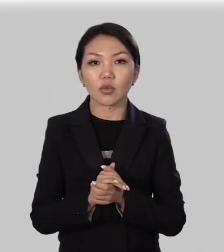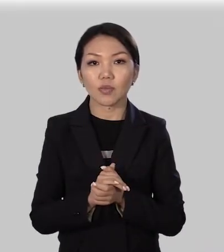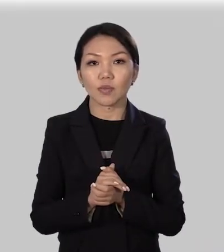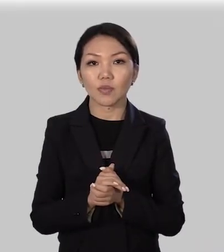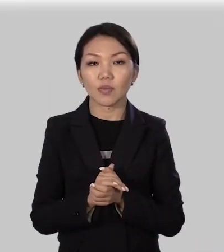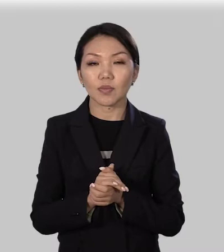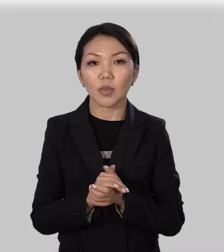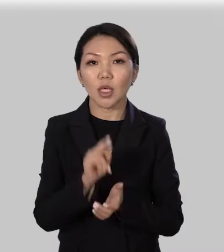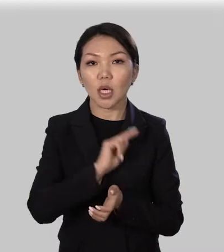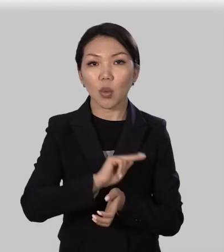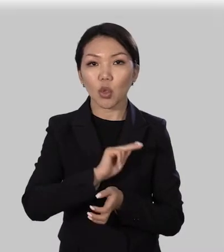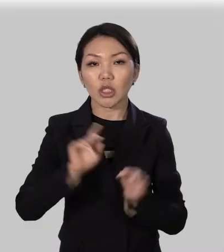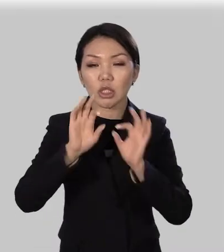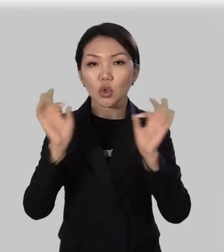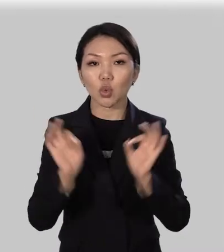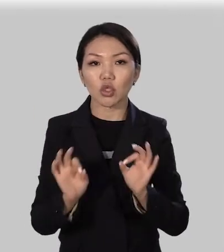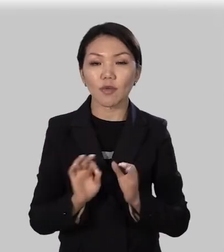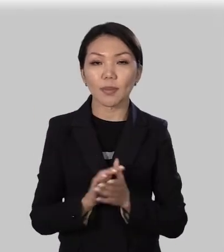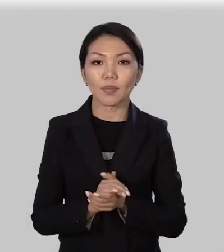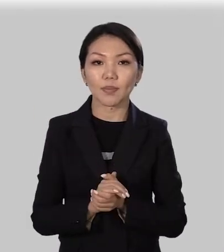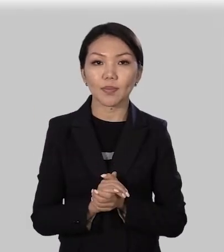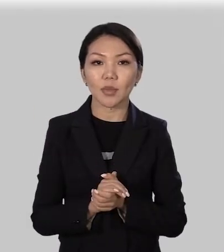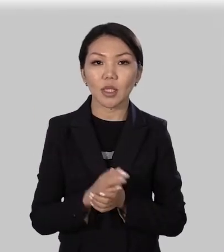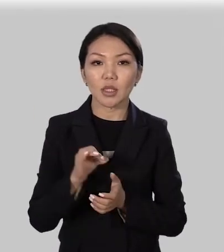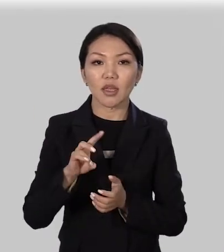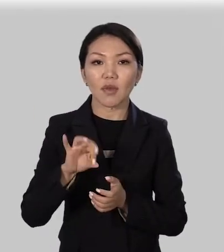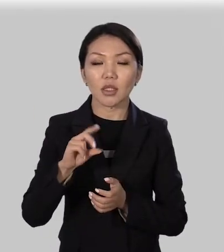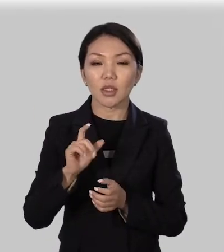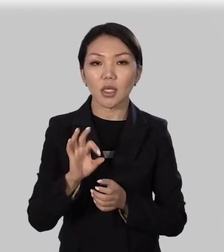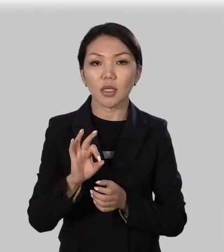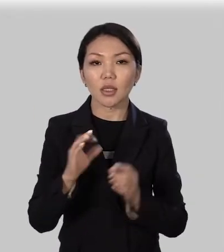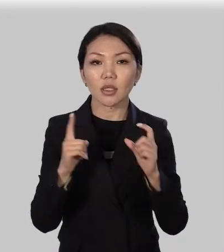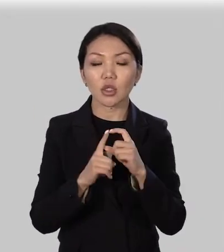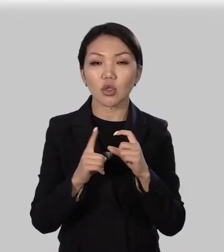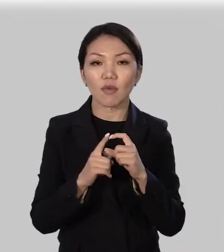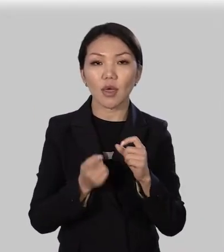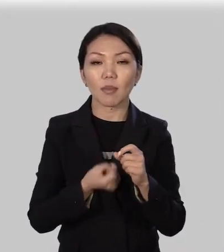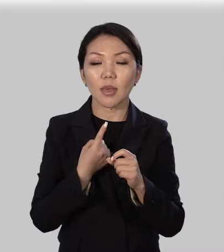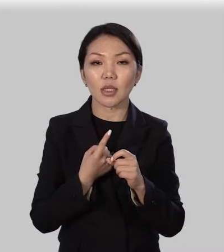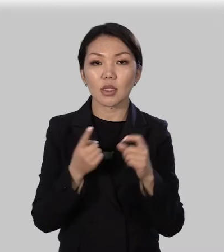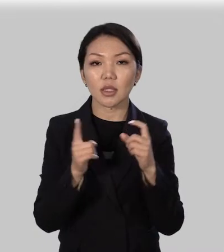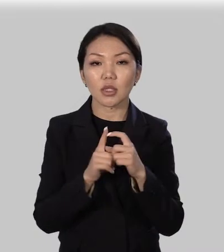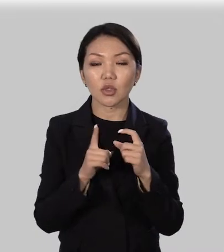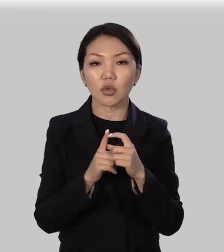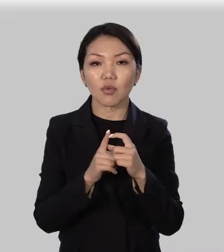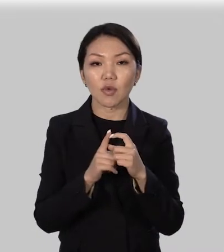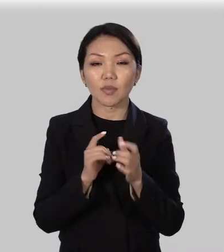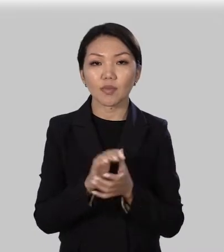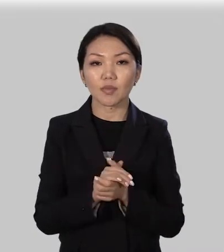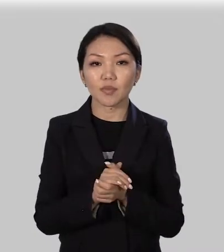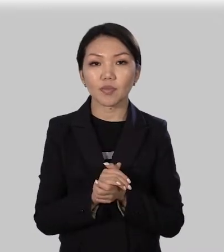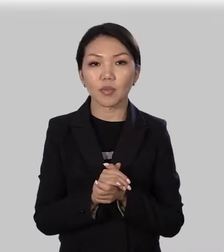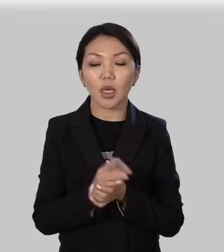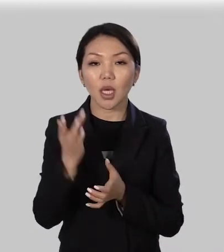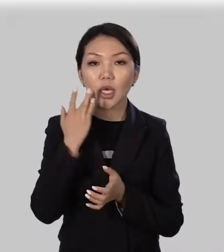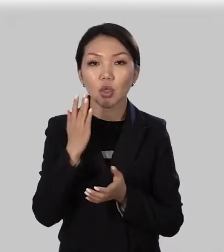деятель искусства. Этимология. Славянское слово «художник» образовано от утраченного ныне общеславянского